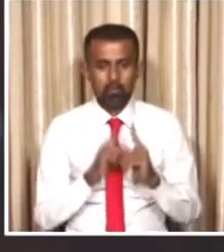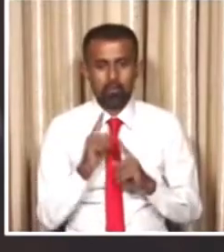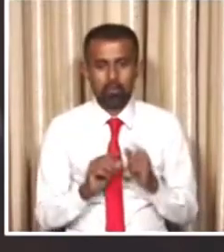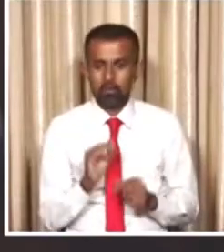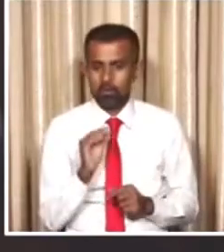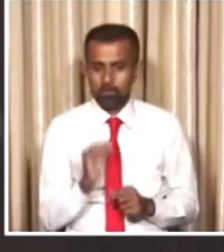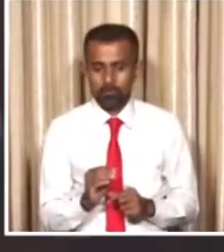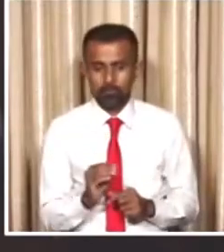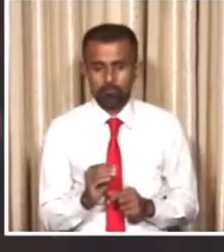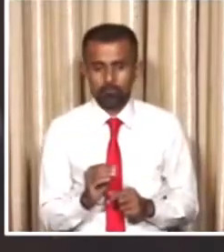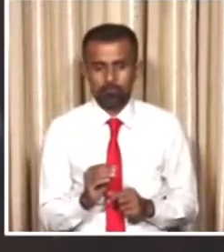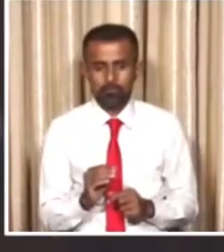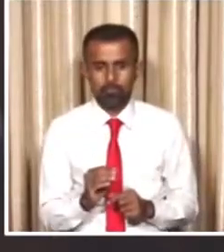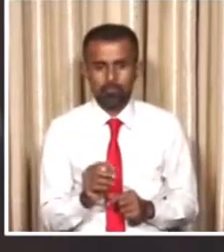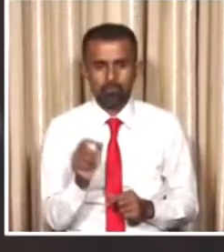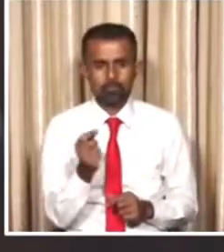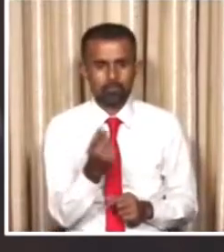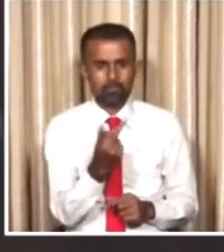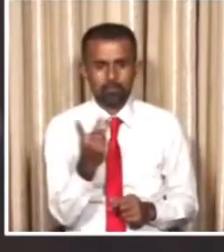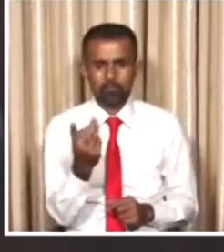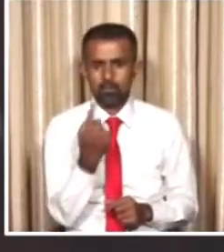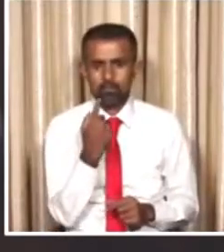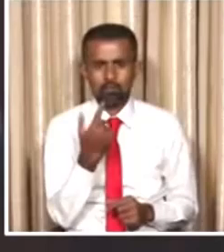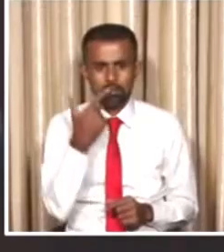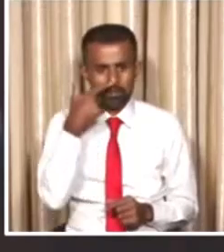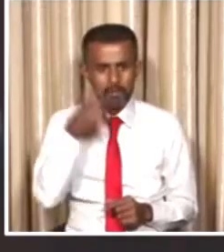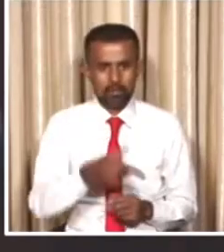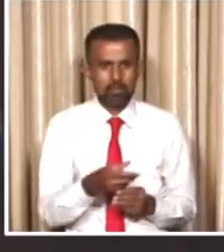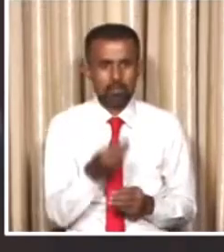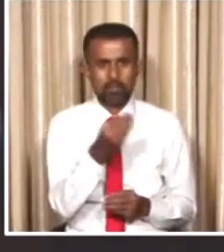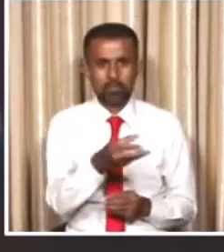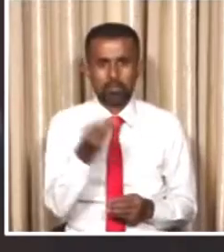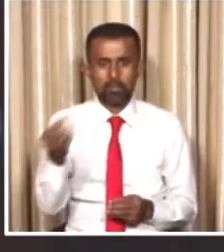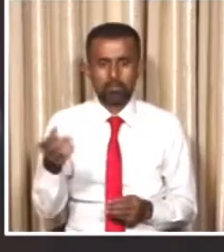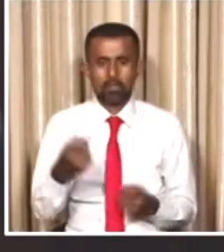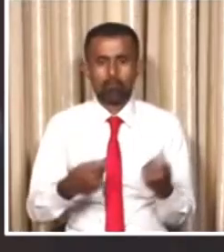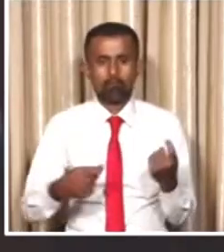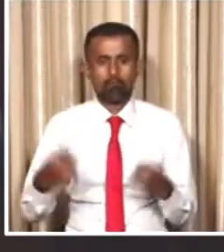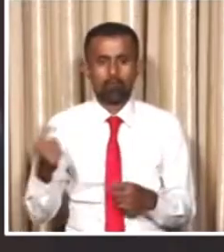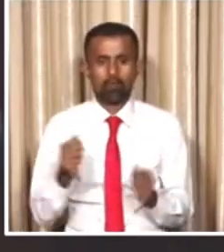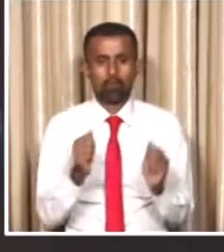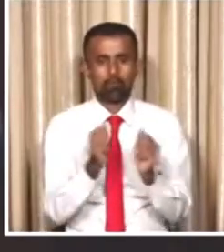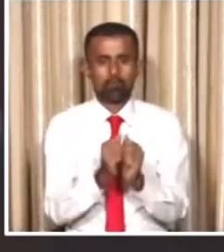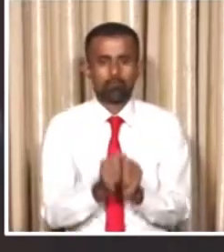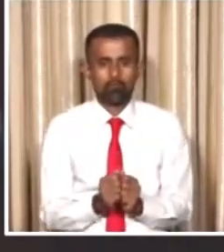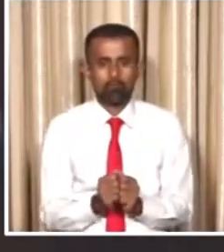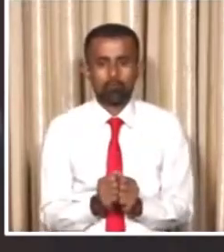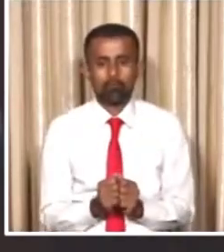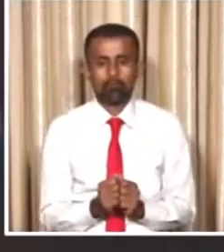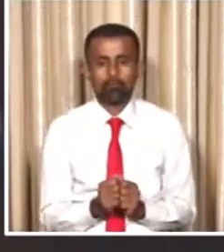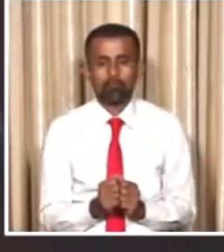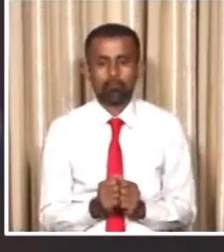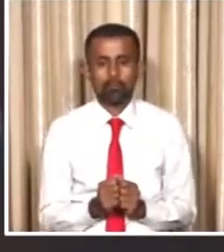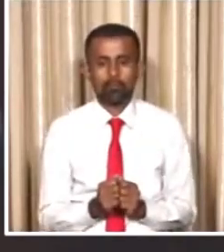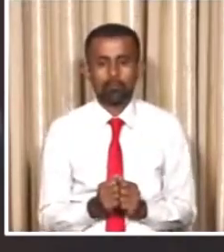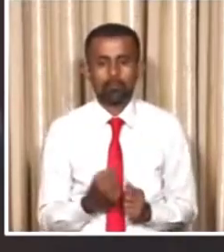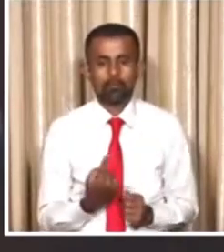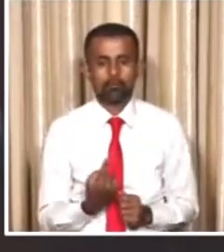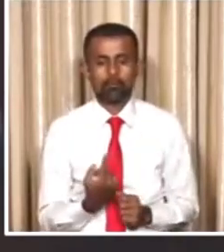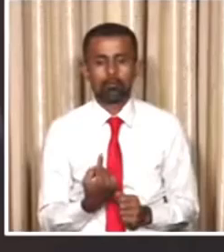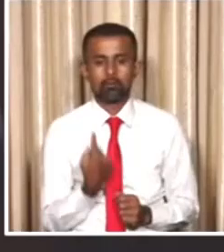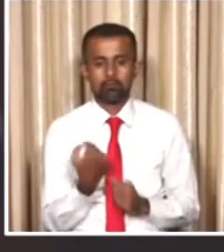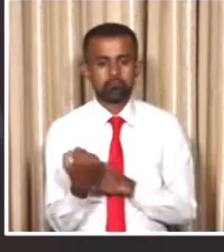නම් දැන් කීප දෙනෙක්ව දැන් මේ ඉන්ධන බෙදා හැරීමේ අලෙවි කිරීමේ ක්‍රියාවලිය පිළිබඳව තිබිච්ච